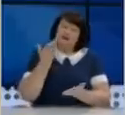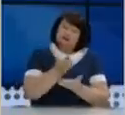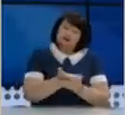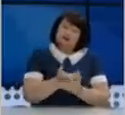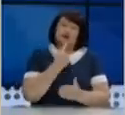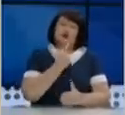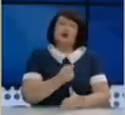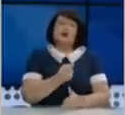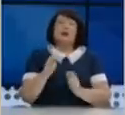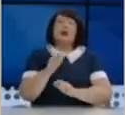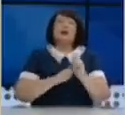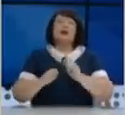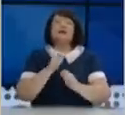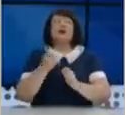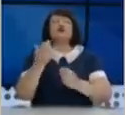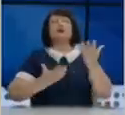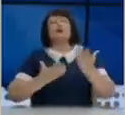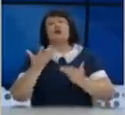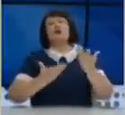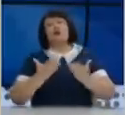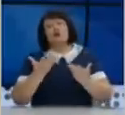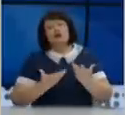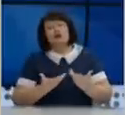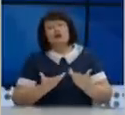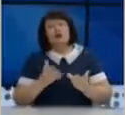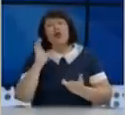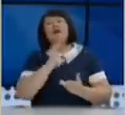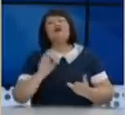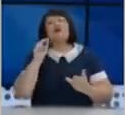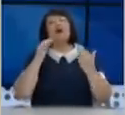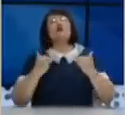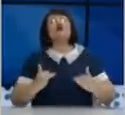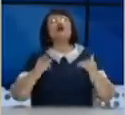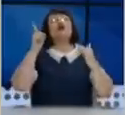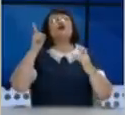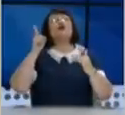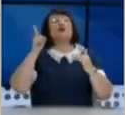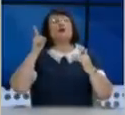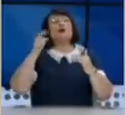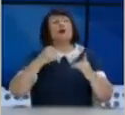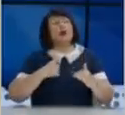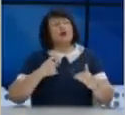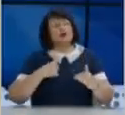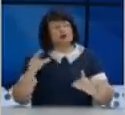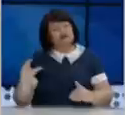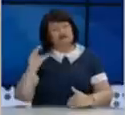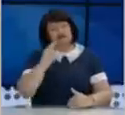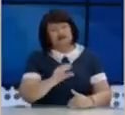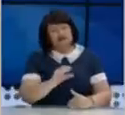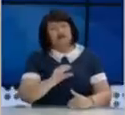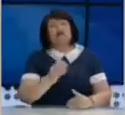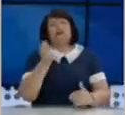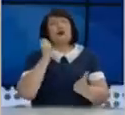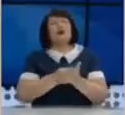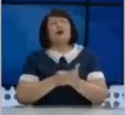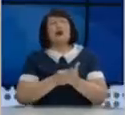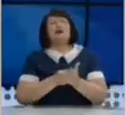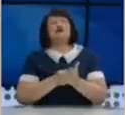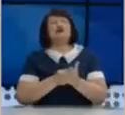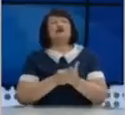δημιουργία αλλά και στον προϋπολογισμό του Ευρωπαϊκού Κοινοβουλίου για το Rescue που εξασφαλίσαμε την αγορά αυτών